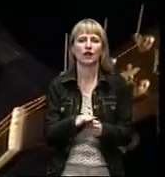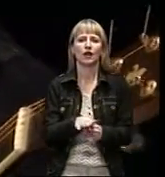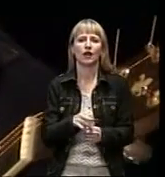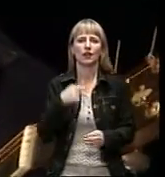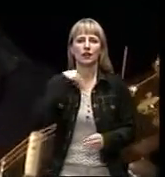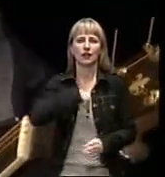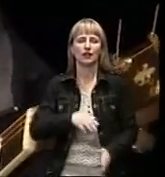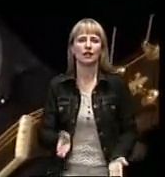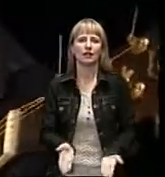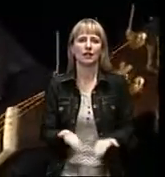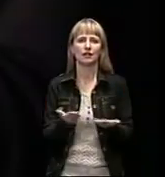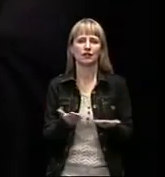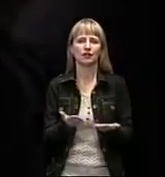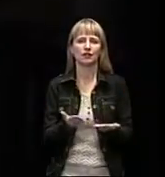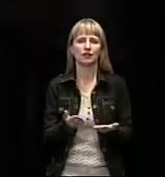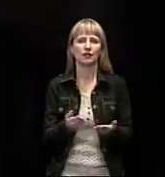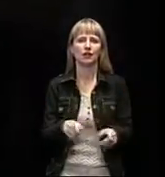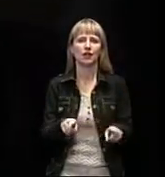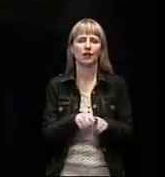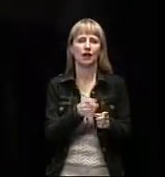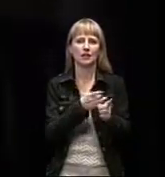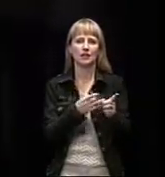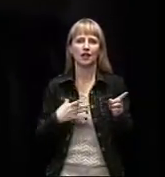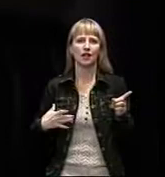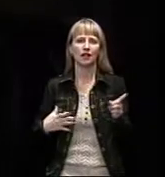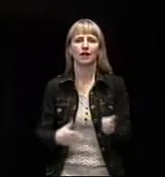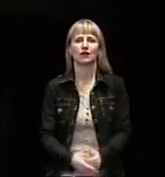натхнення, мов стріла,